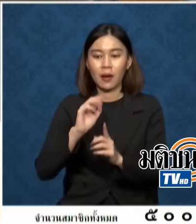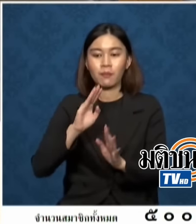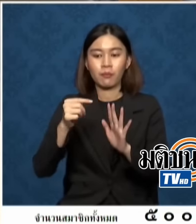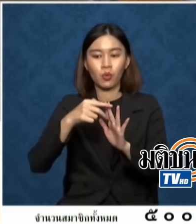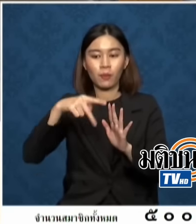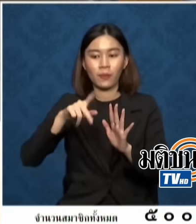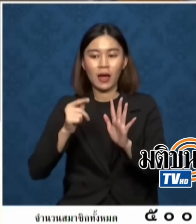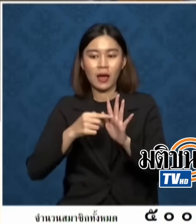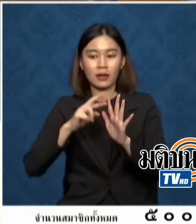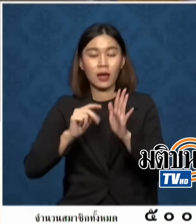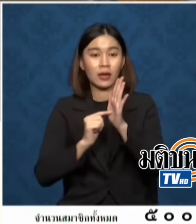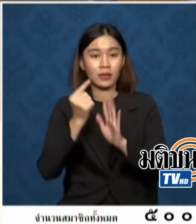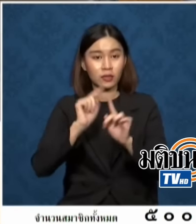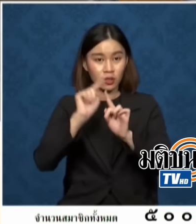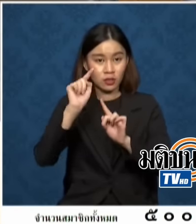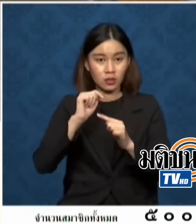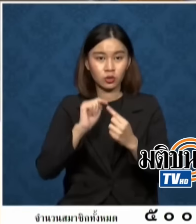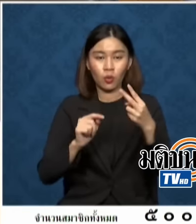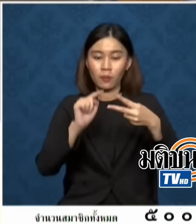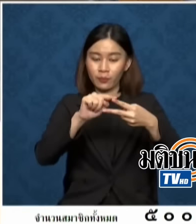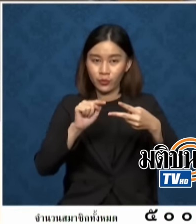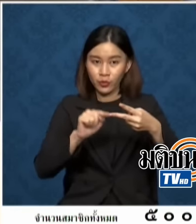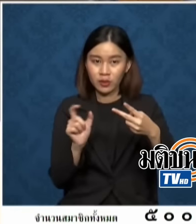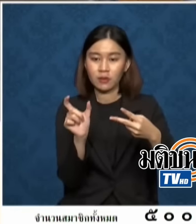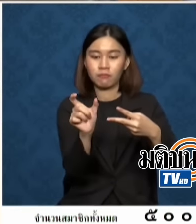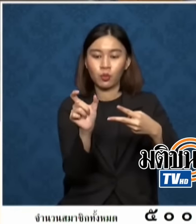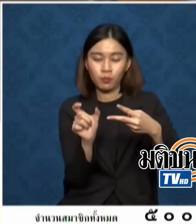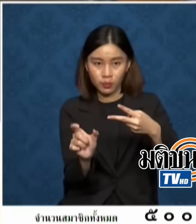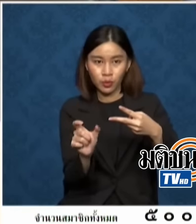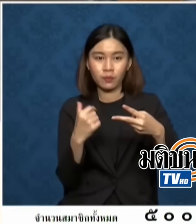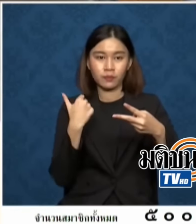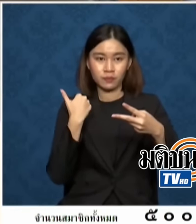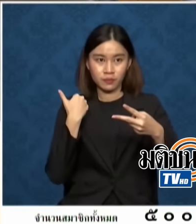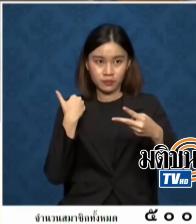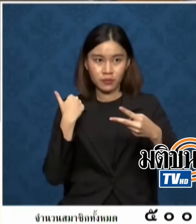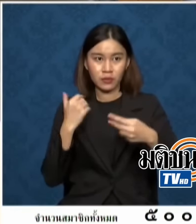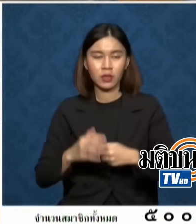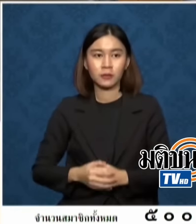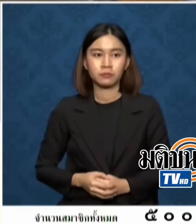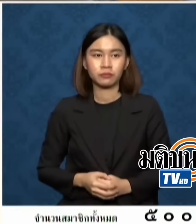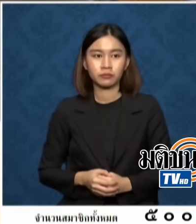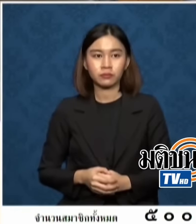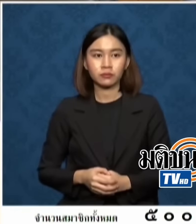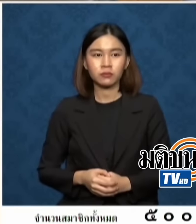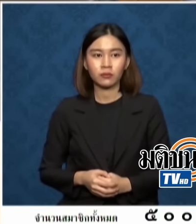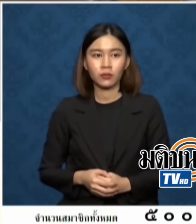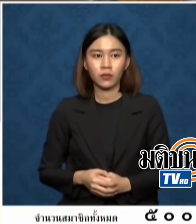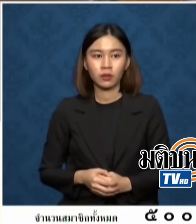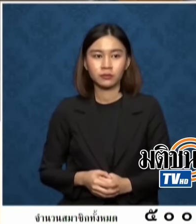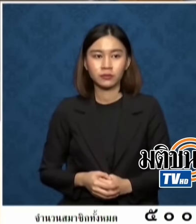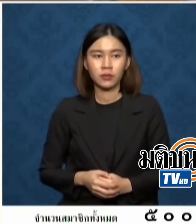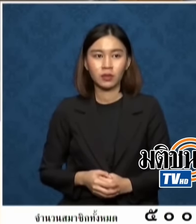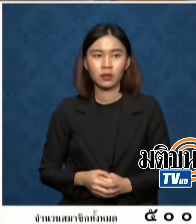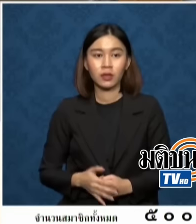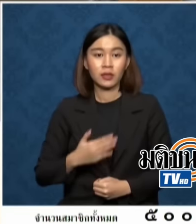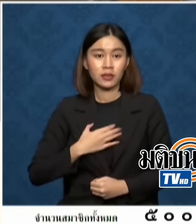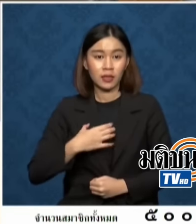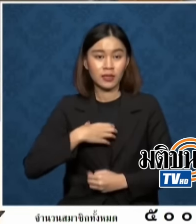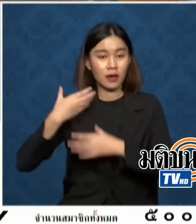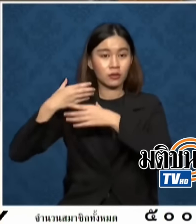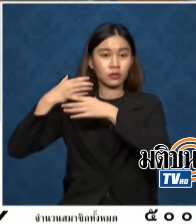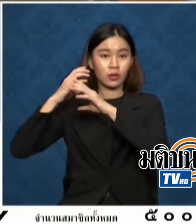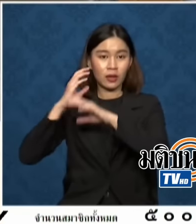ำดับแรกเข้าไปในทั้ง2มาตรานะคะ 61/1 และ 61/2 ดิฉันจะอยากจะย้อนให้